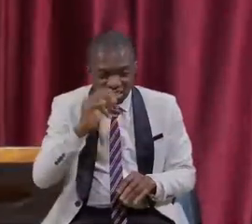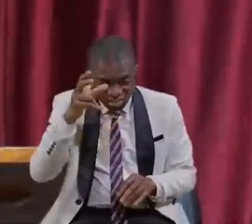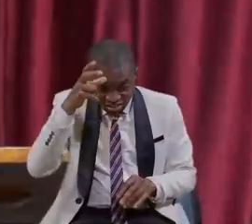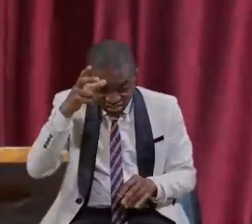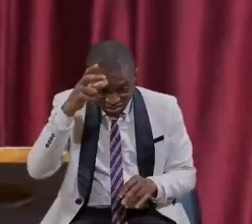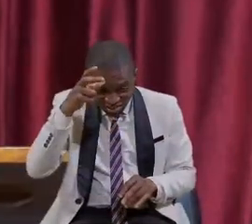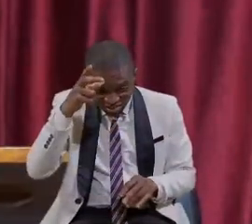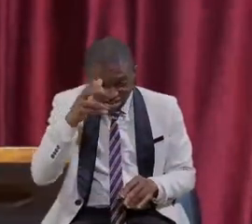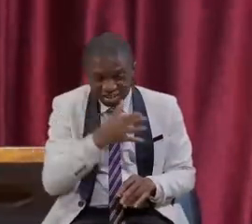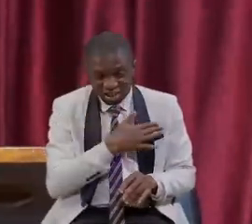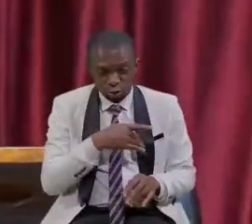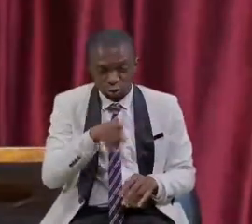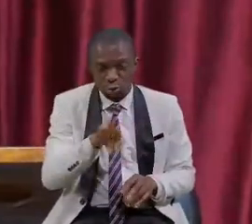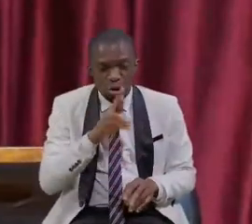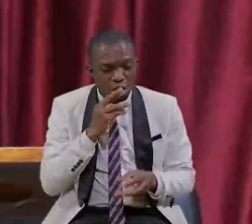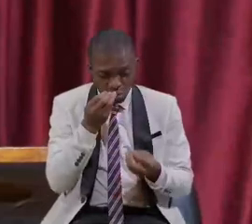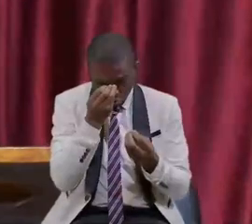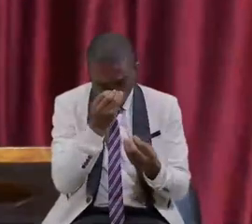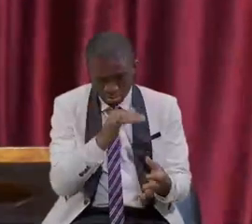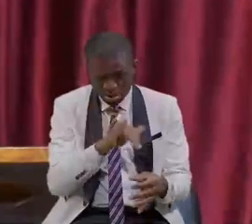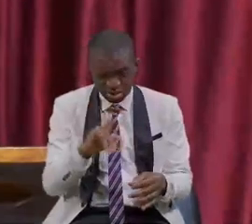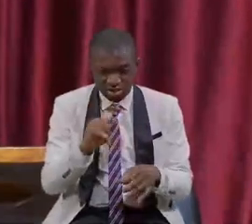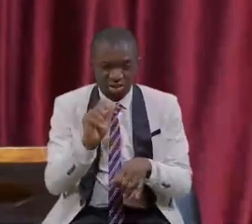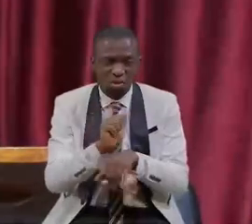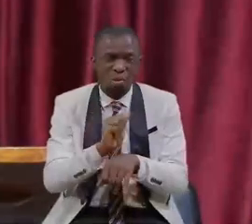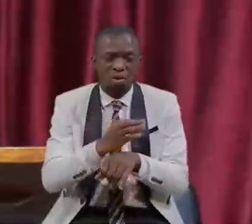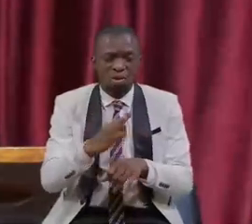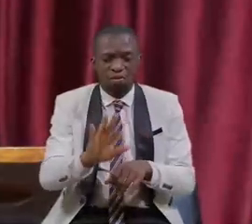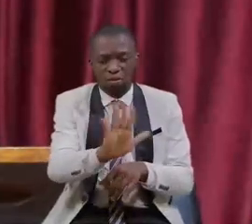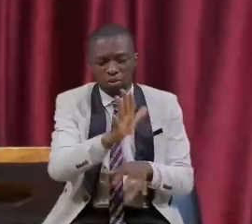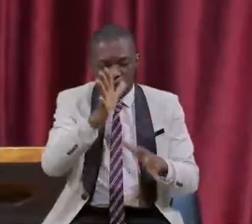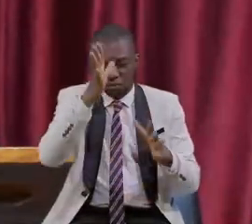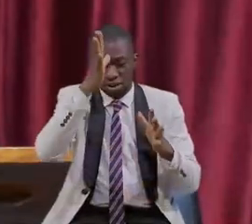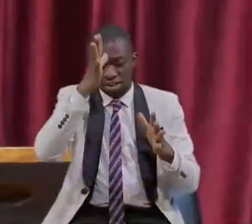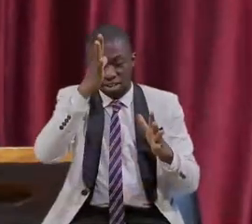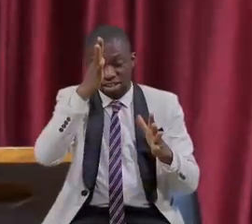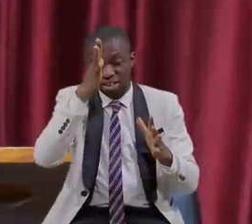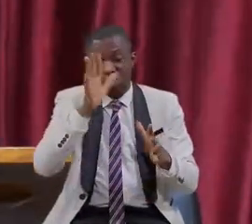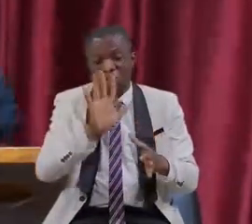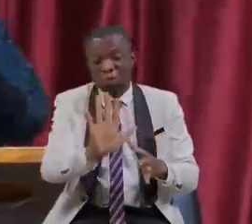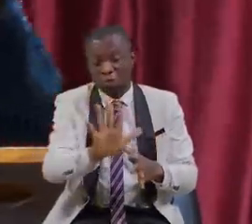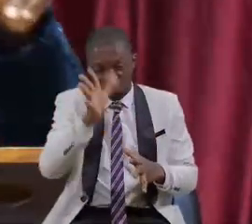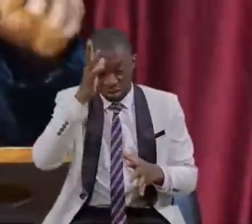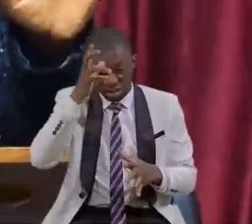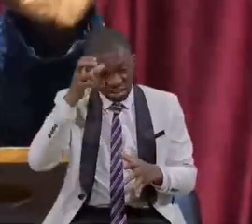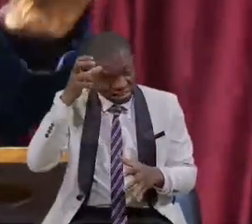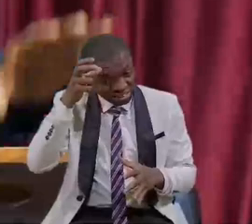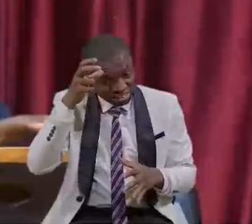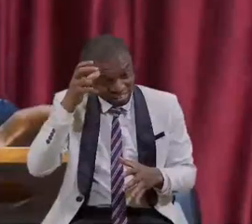Et vous faites les œuvres de votre père. Il était le meurtrier dès le commencement.